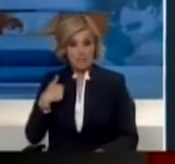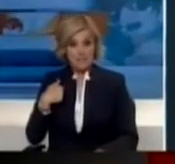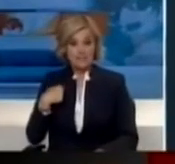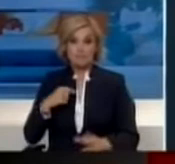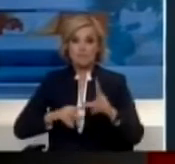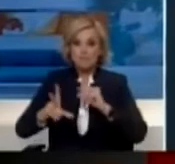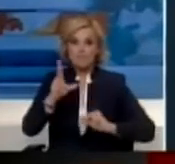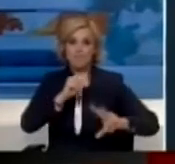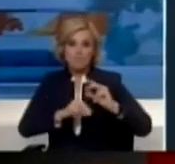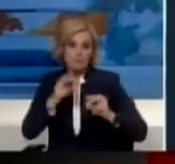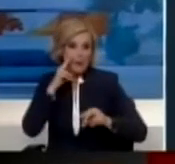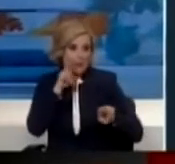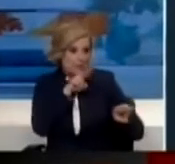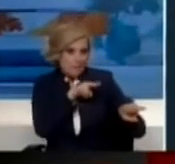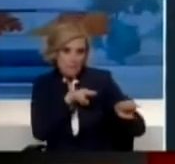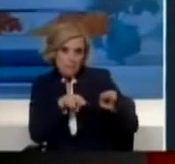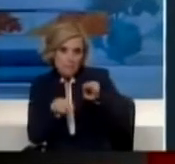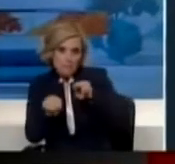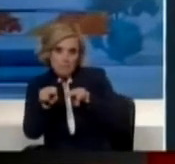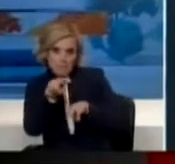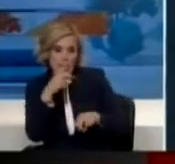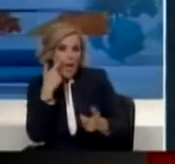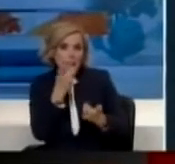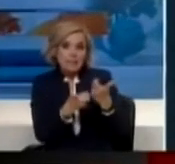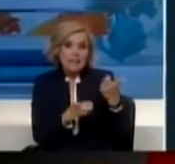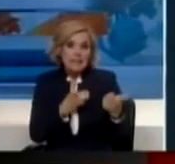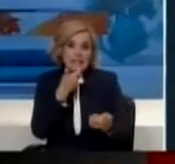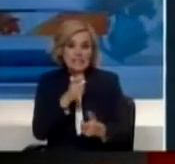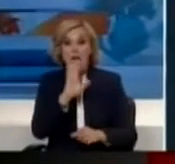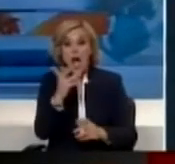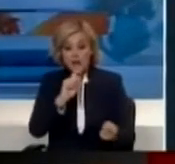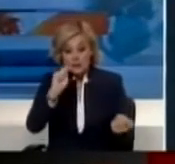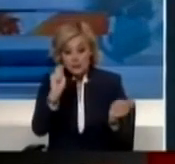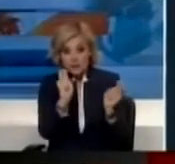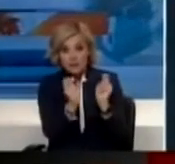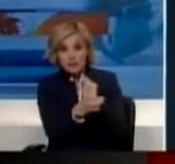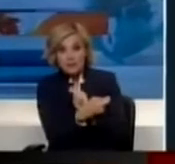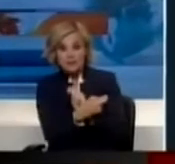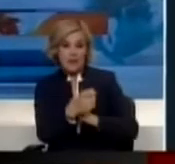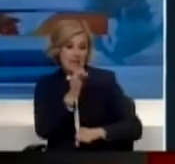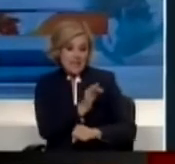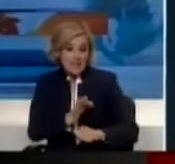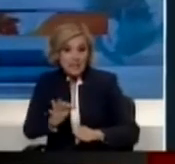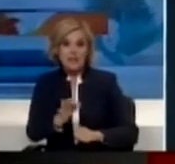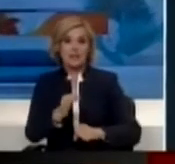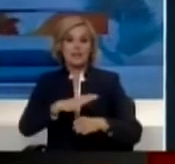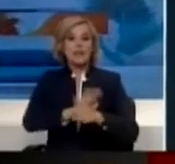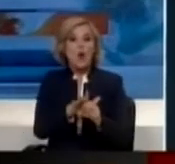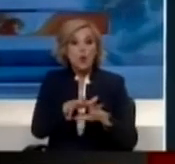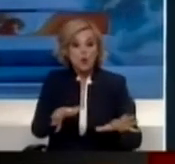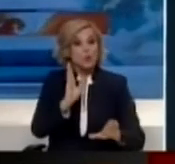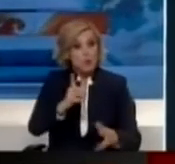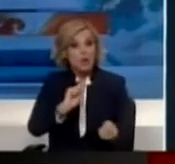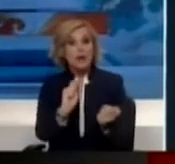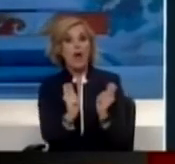αυτή την επιτήρηση είναι η παρακολούθηση τυχόν υιογενών αλλαγών. Για επιδημιολογικούς λόγους, αλλά και για πραγματικούς λόγους, γιατί τυχόν αλλαγές